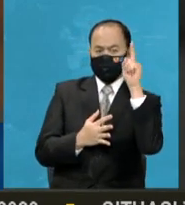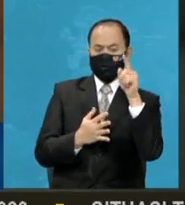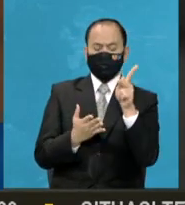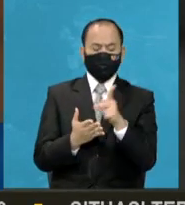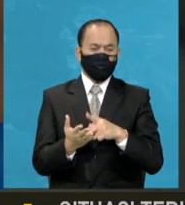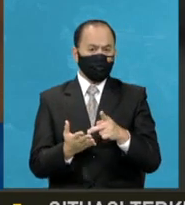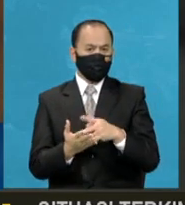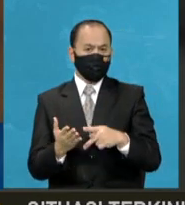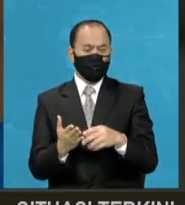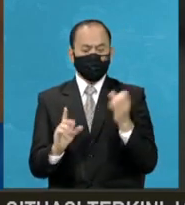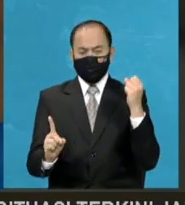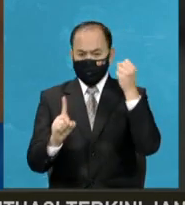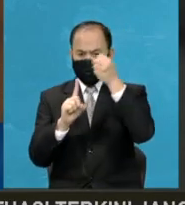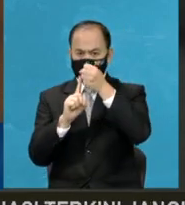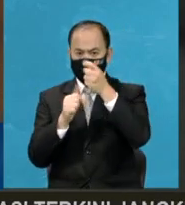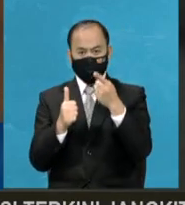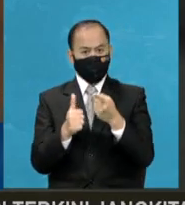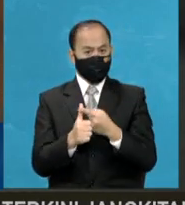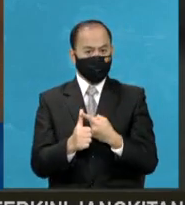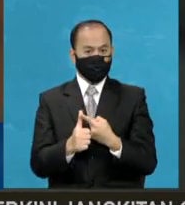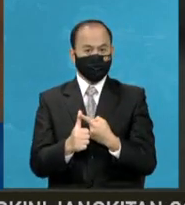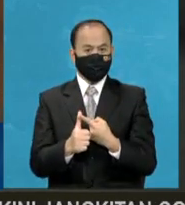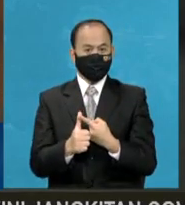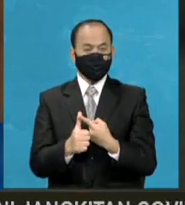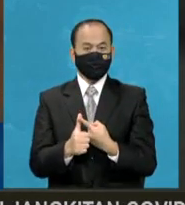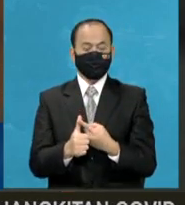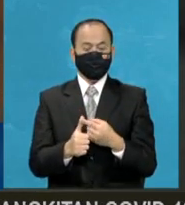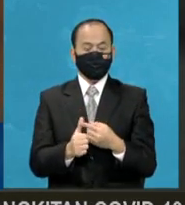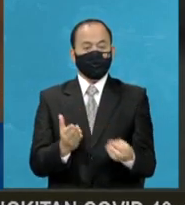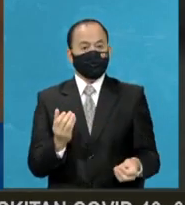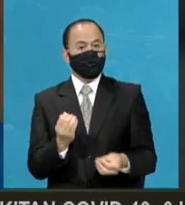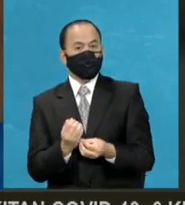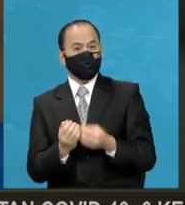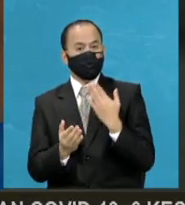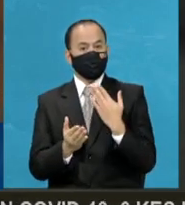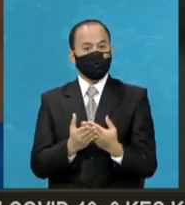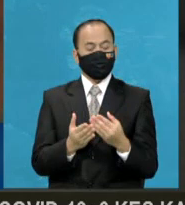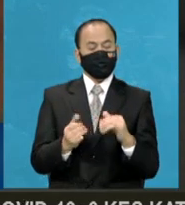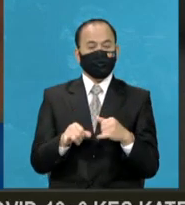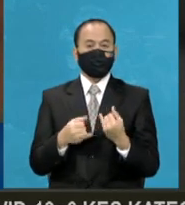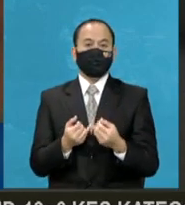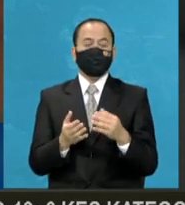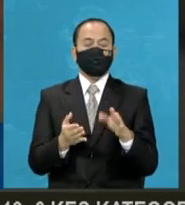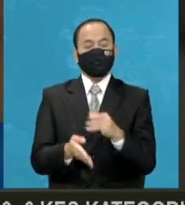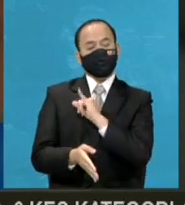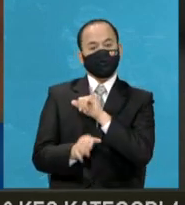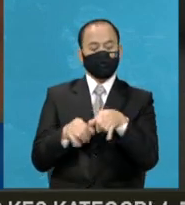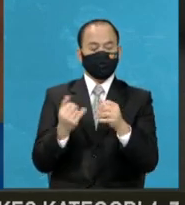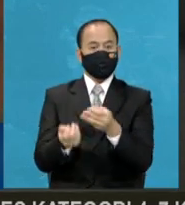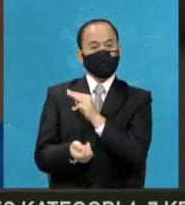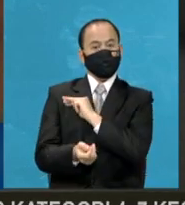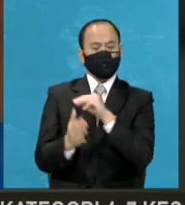yang sejuk seperti berikut pertama penambah baikan lagi penyelarasan di antara jabatan-jabatan di bawah Kementerian